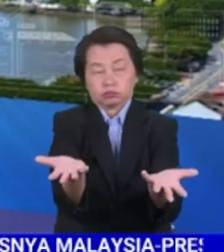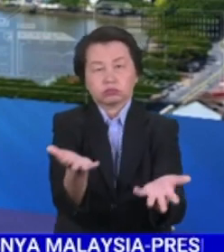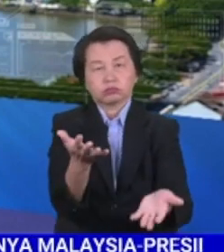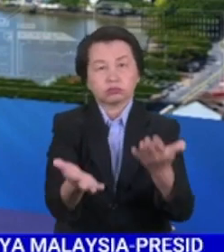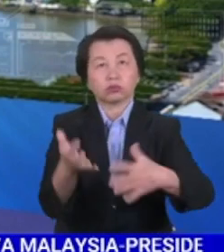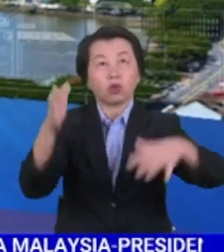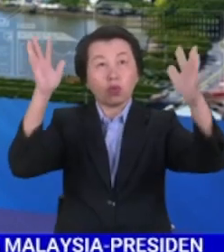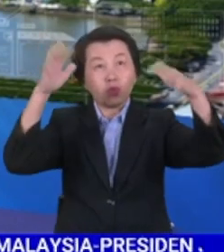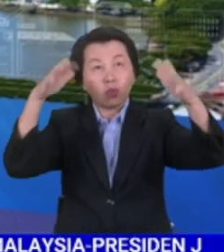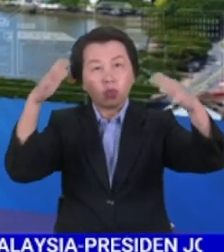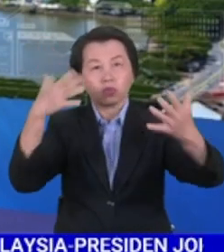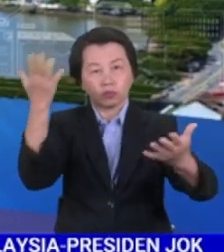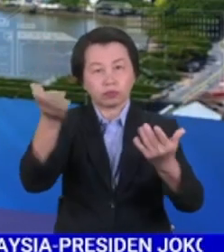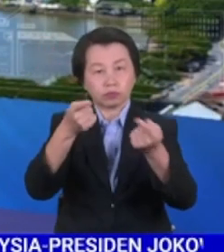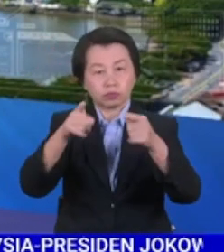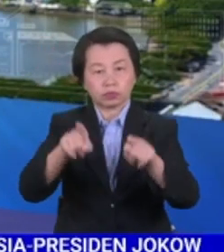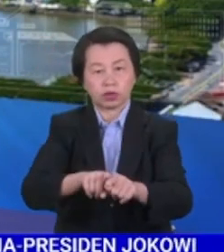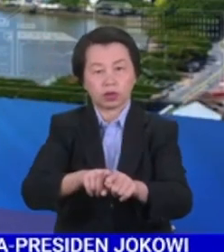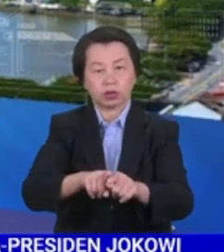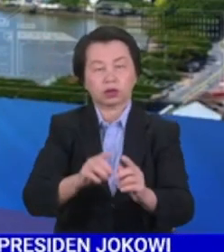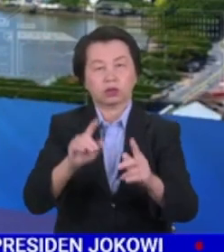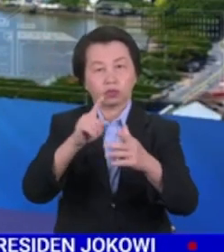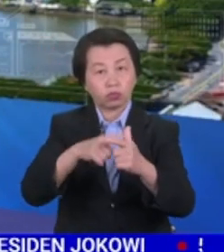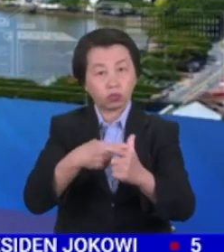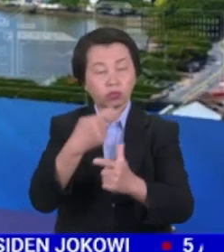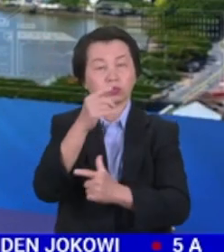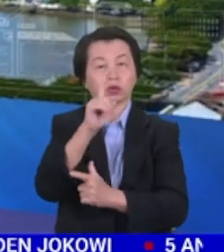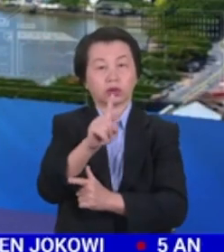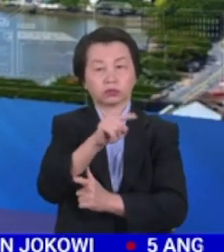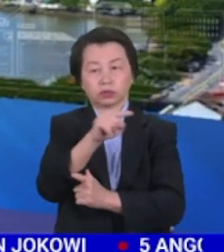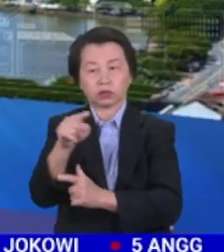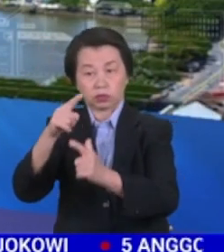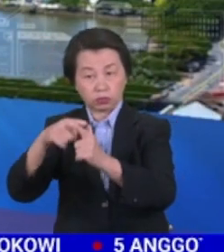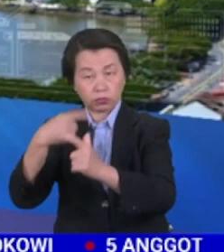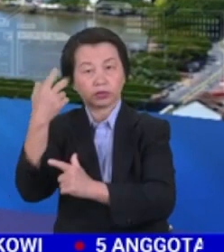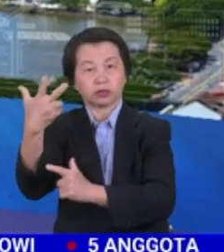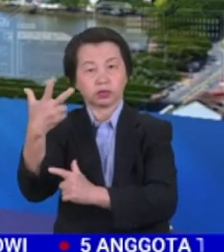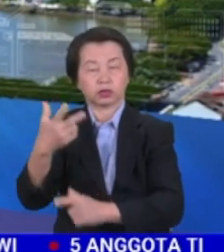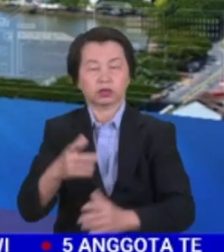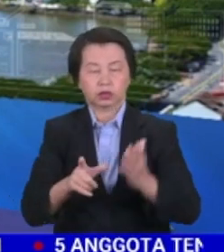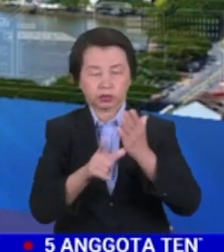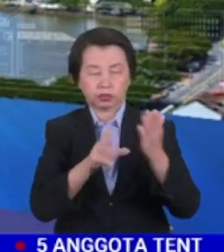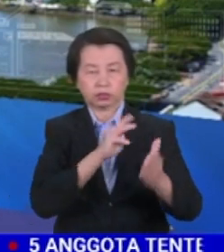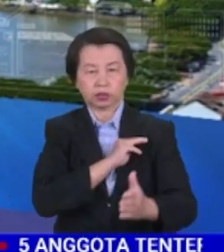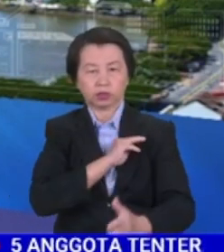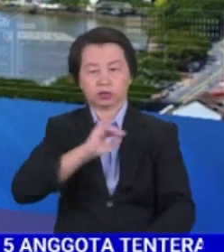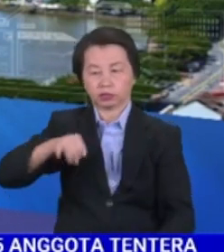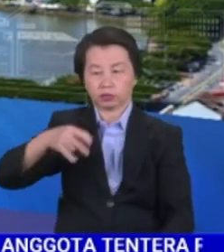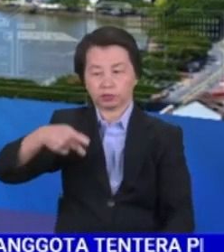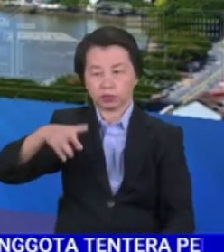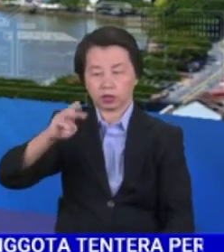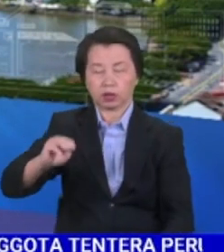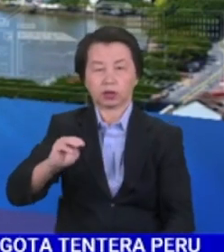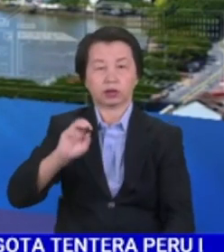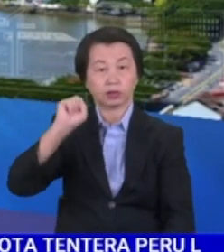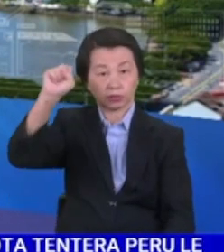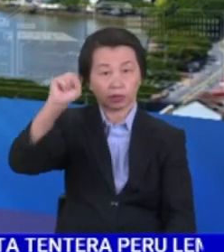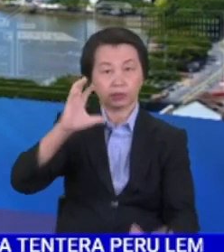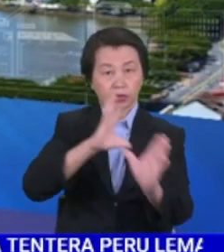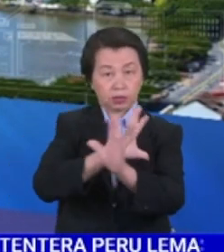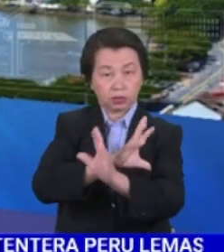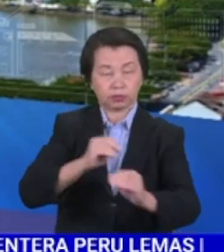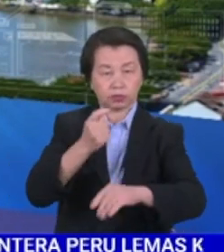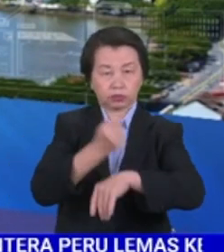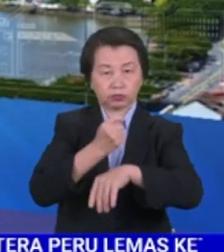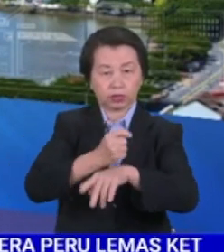ekoran monsun timur laut yang berlaku antara bulan Januari hingga Mac. Timbalan Menteri di Jabatan Perdana Menteri Hal Ehwal Sabah Sarawak